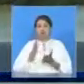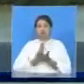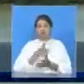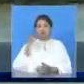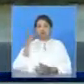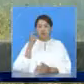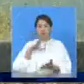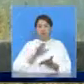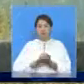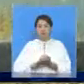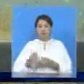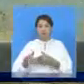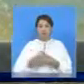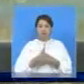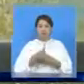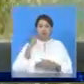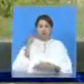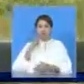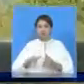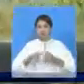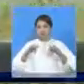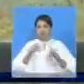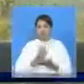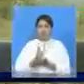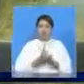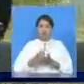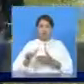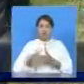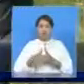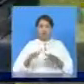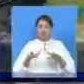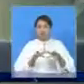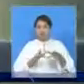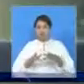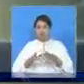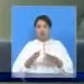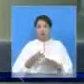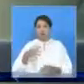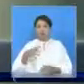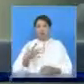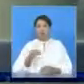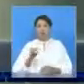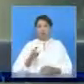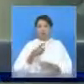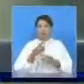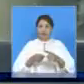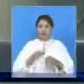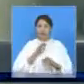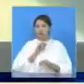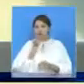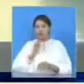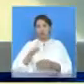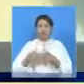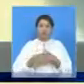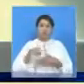предприниматель, который занимается развитием рыбного хозяйства. Он увеличивает запасы рыбы с помощью плотин. Отметим, что из 35 плотин половина пригодна для такого